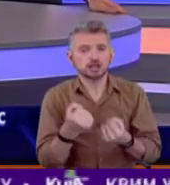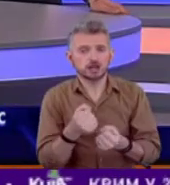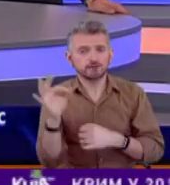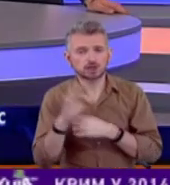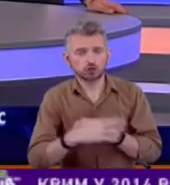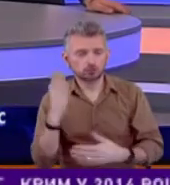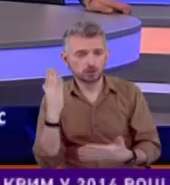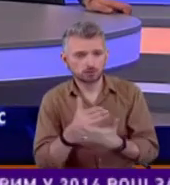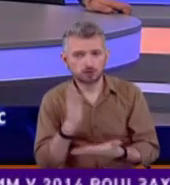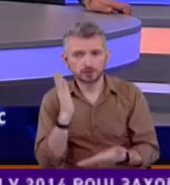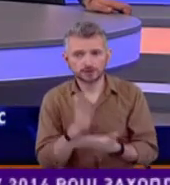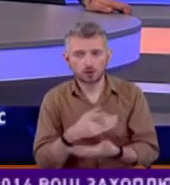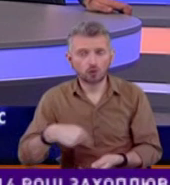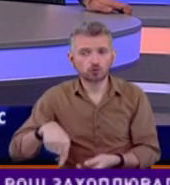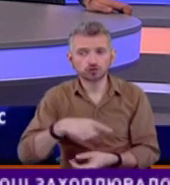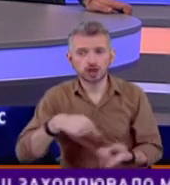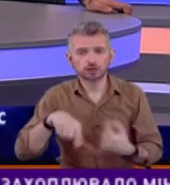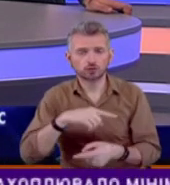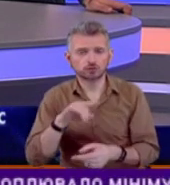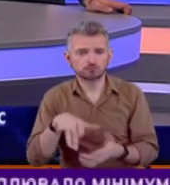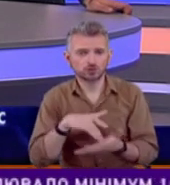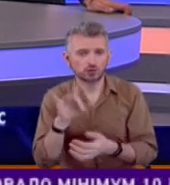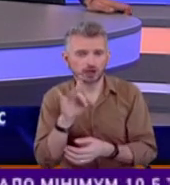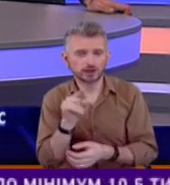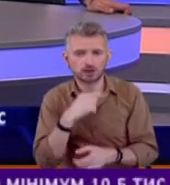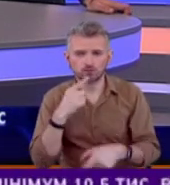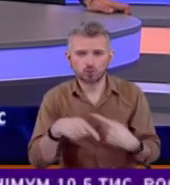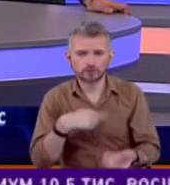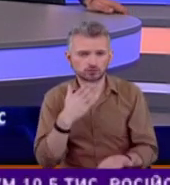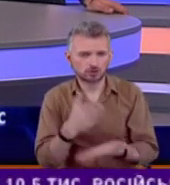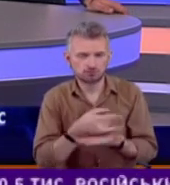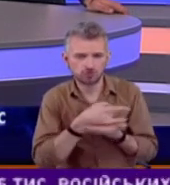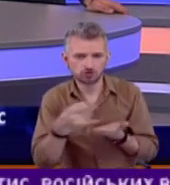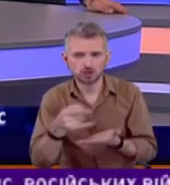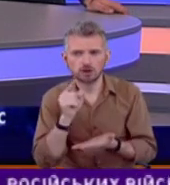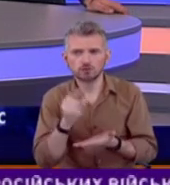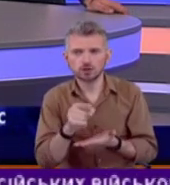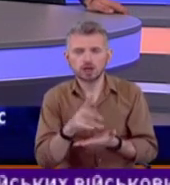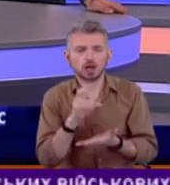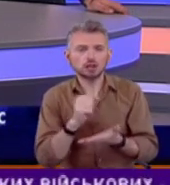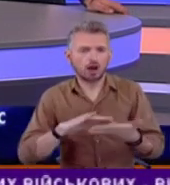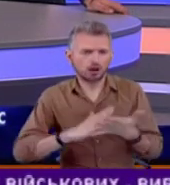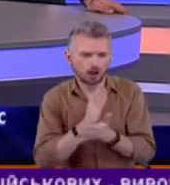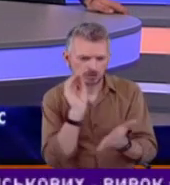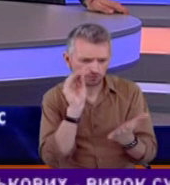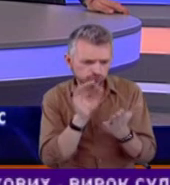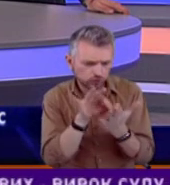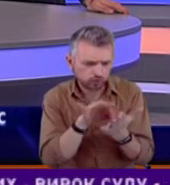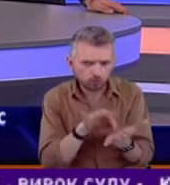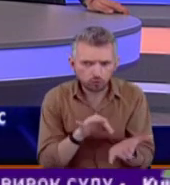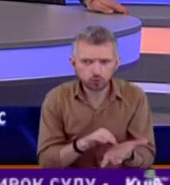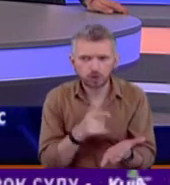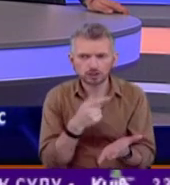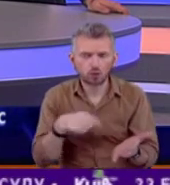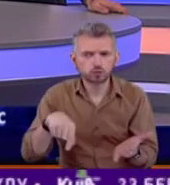напрямі, є окружна навколо Рівне, там постійно стоять машини, вони позначені на карті. Там, де